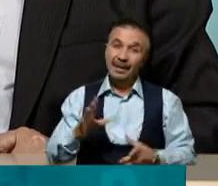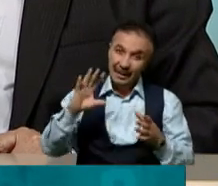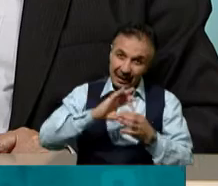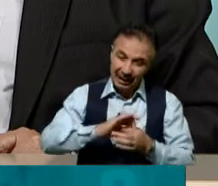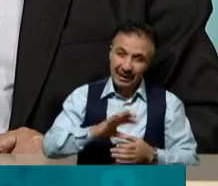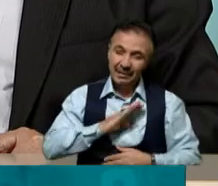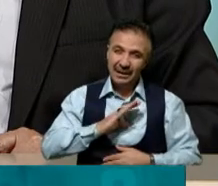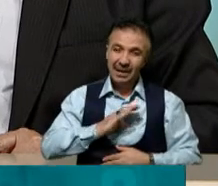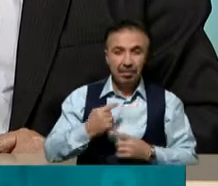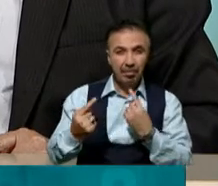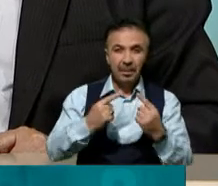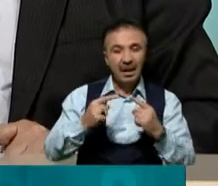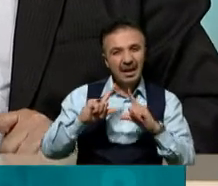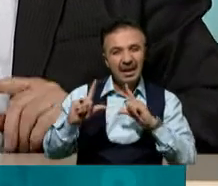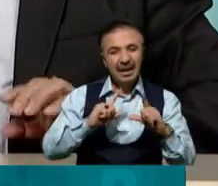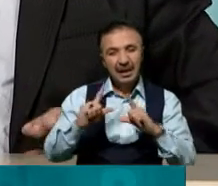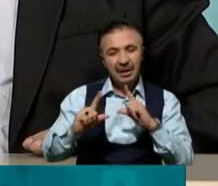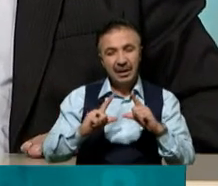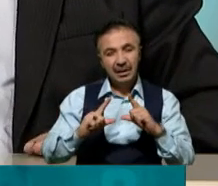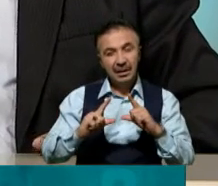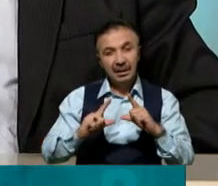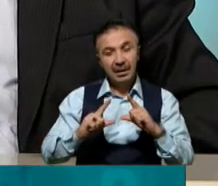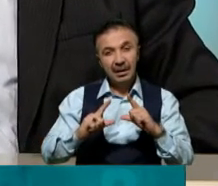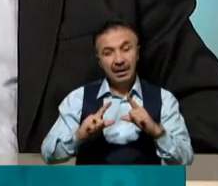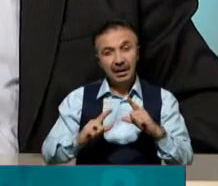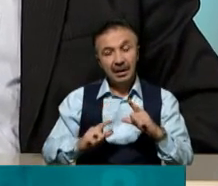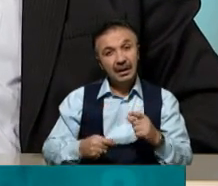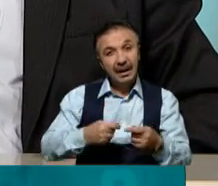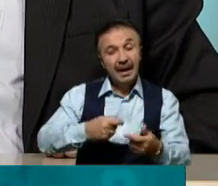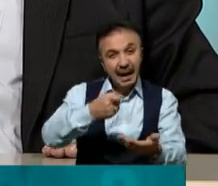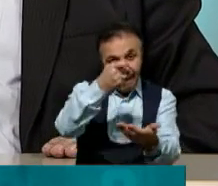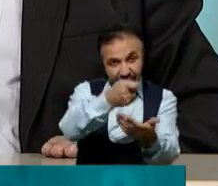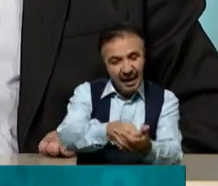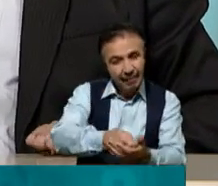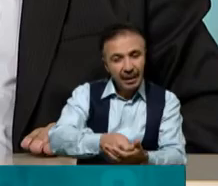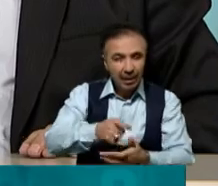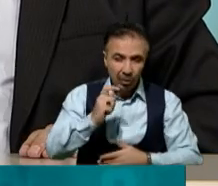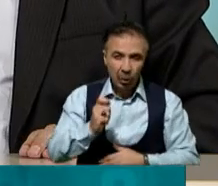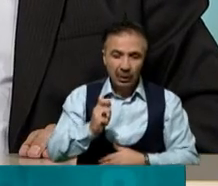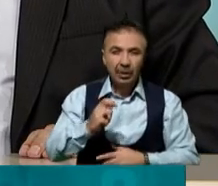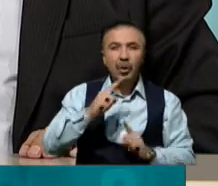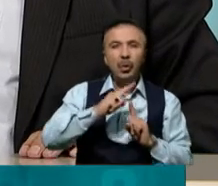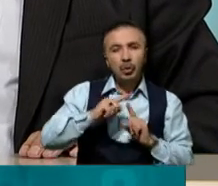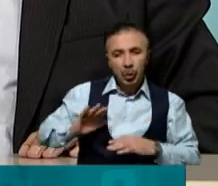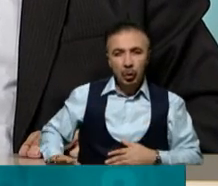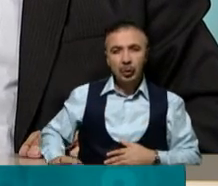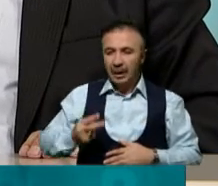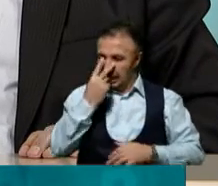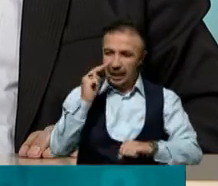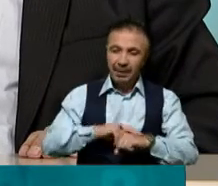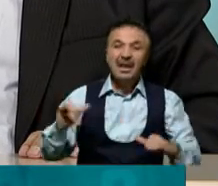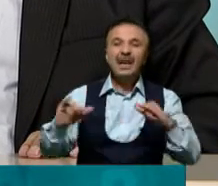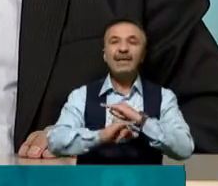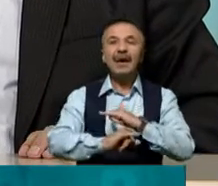Birbirlerinin ihtiyaçlarını karşılamak zorundalar. Torununa bu kefaretini veremez, fakirlere verecek. Torunu